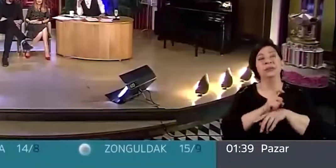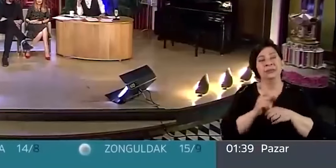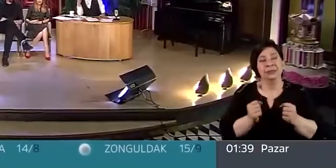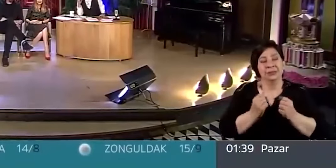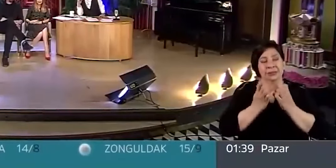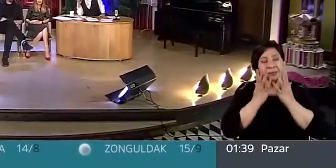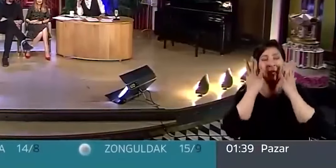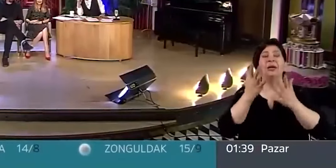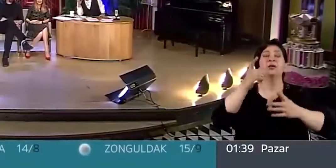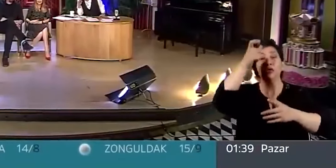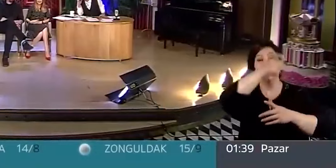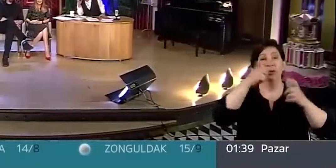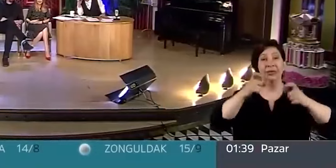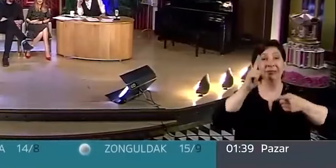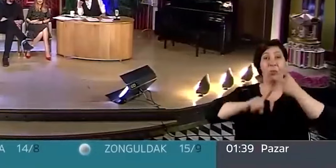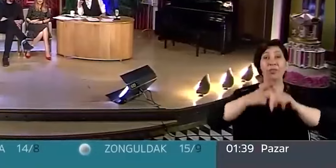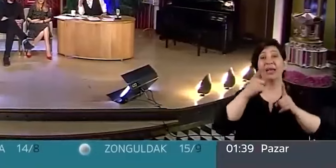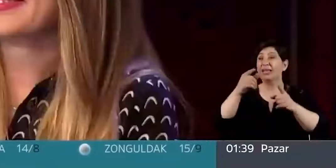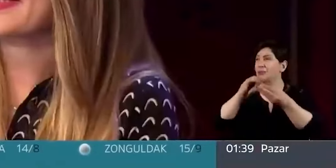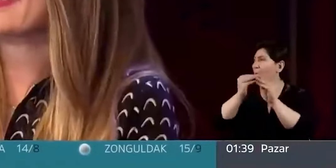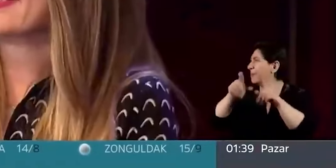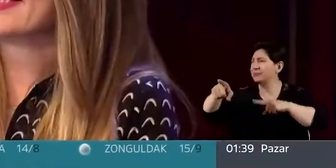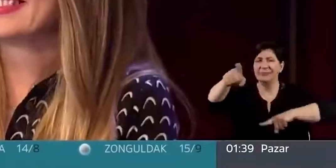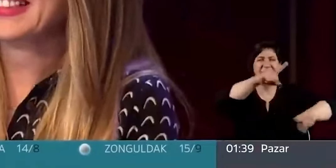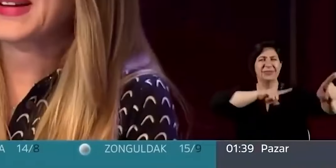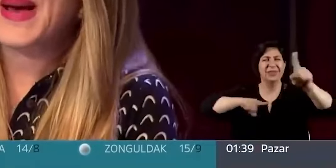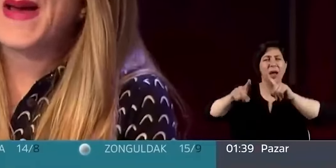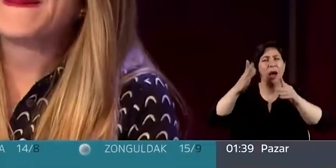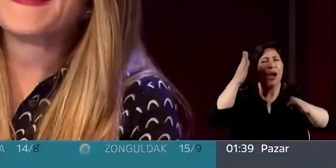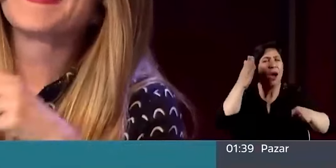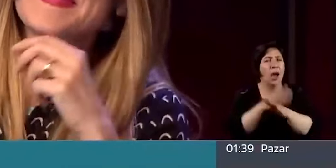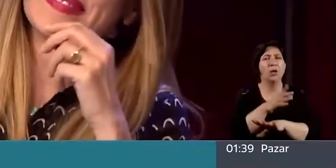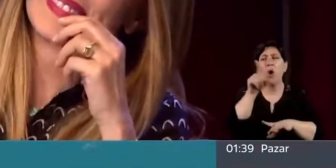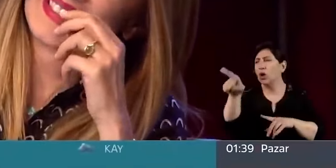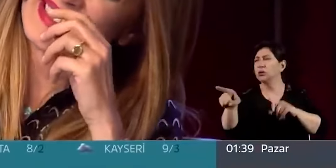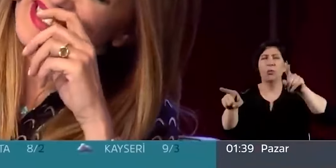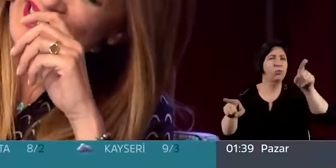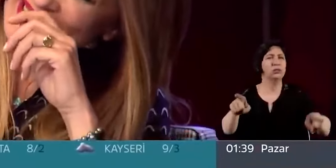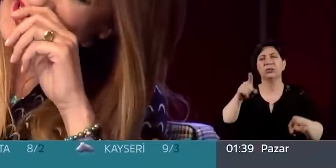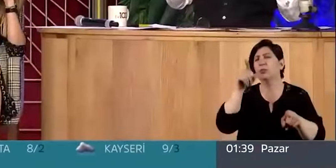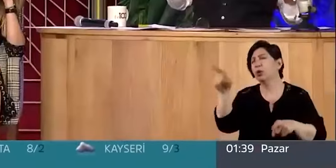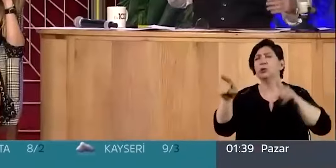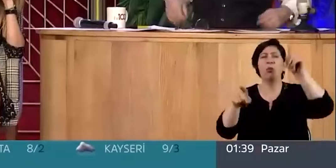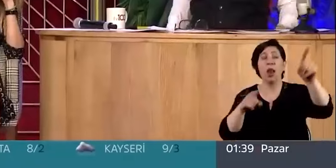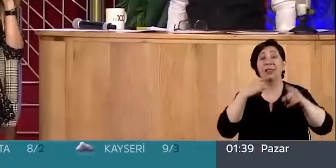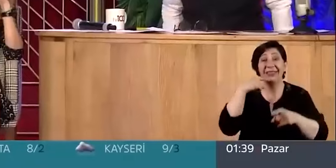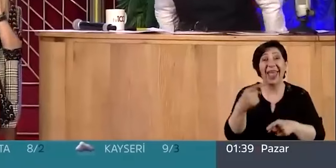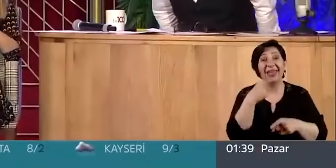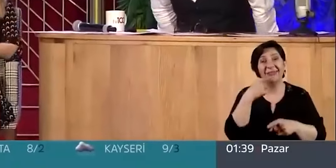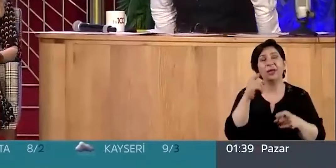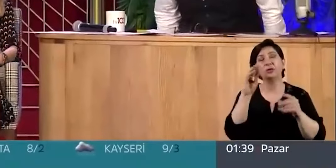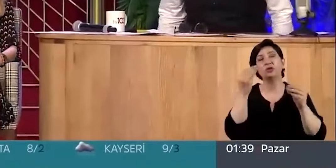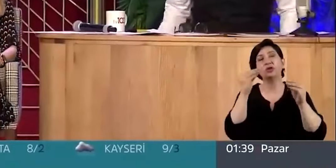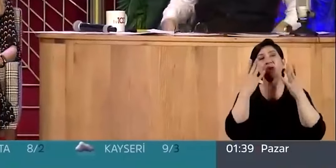yaşamaktan, Türkiye'nin siyasi konjonktürü içerisinde hakikaten orasıdır, burasıdır, oraya da şöyle, burası da böyle ve